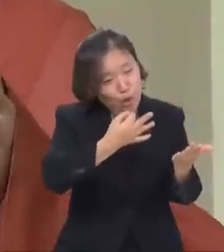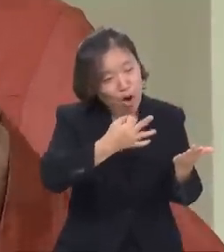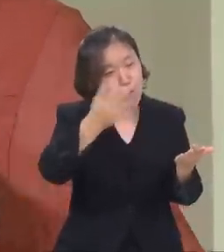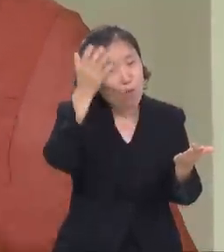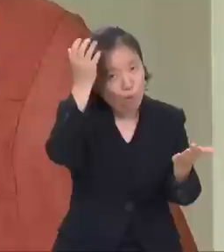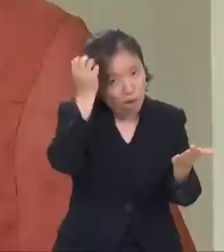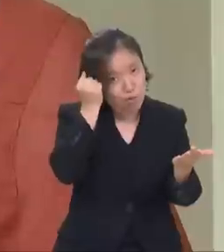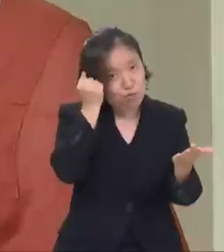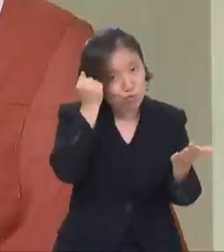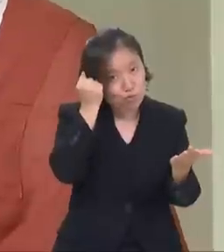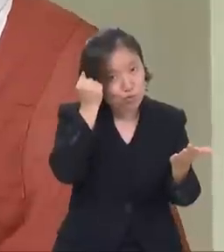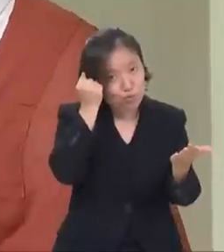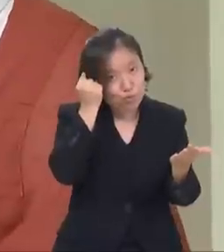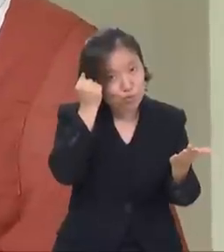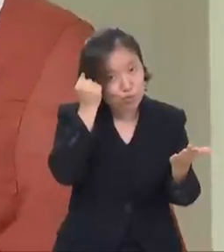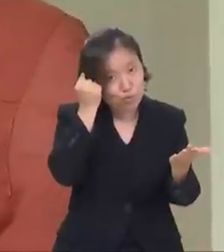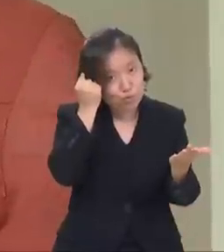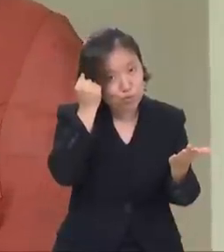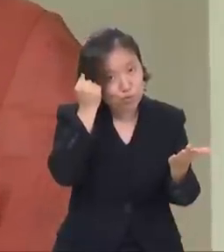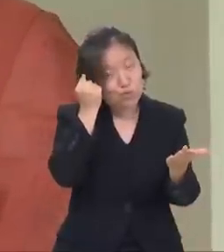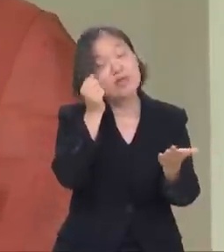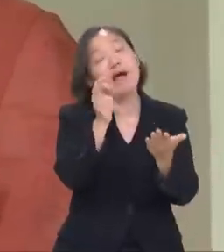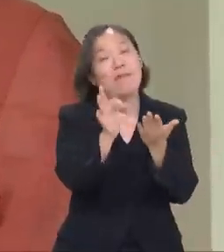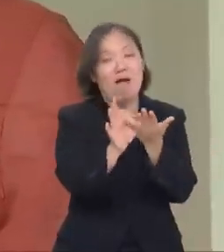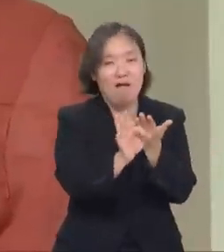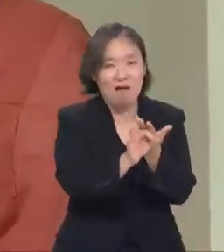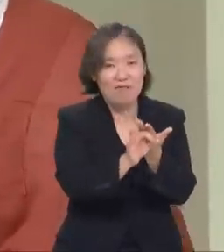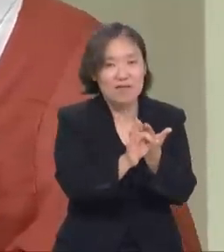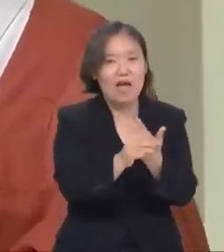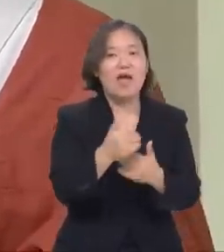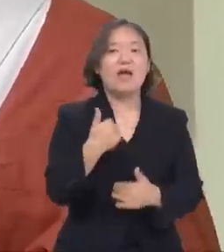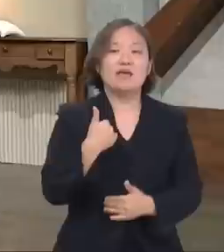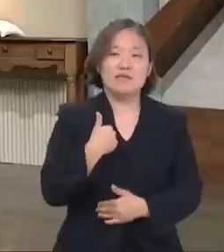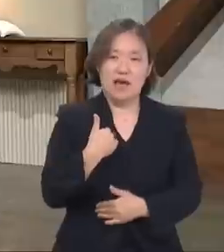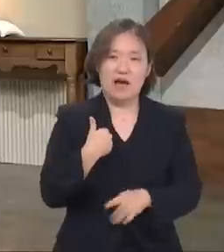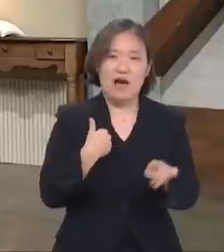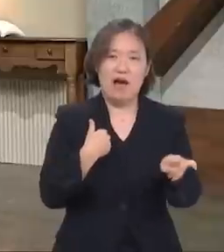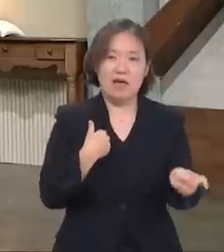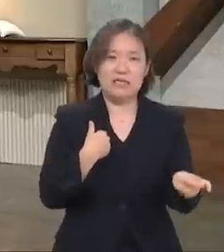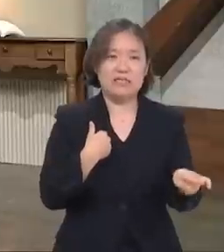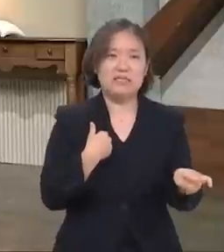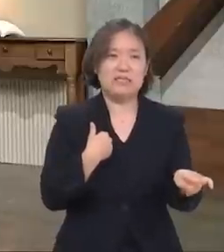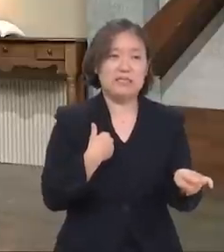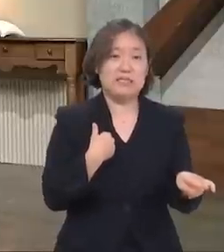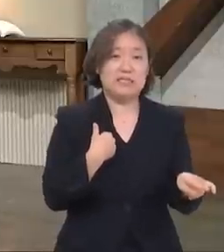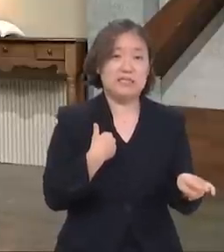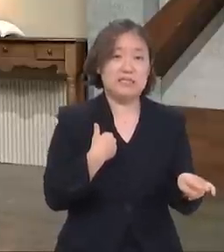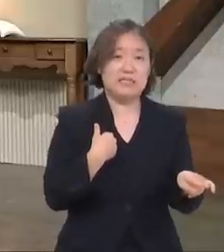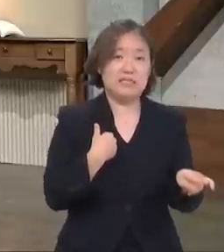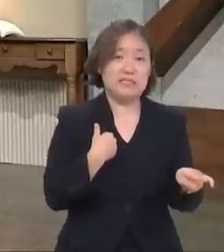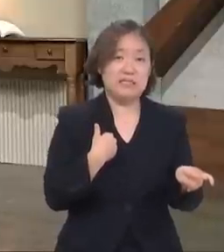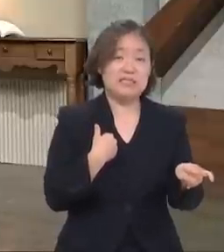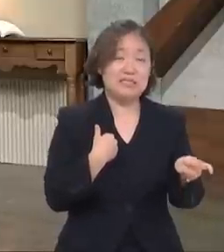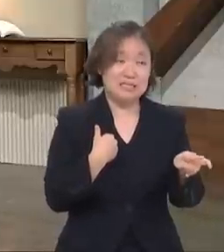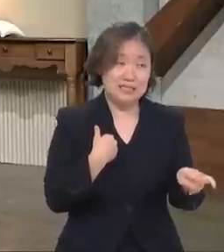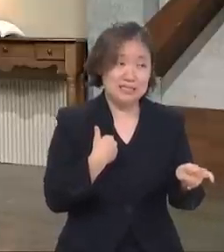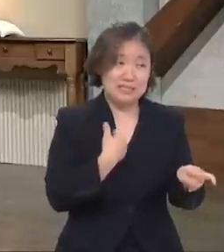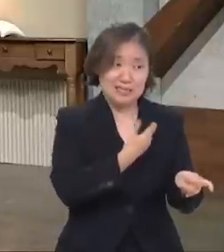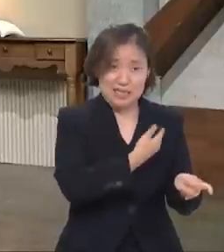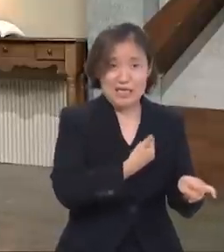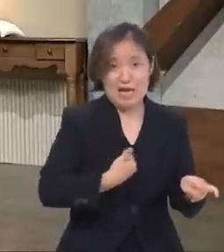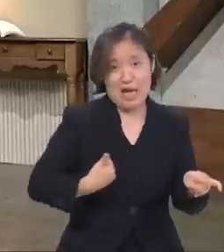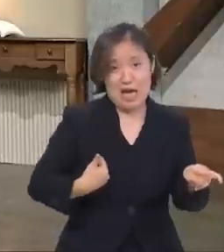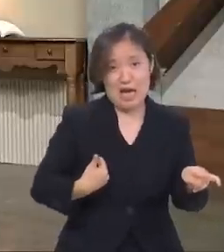독송하고이 법화경을 가까이 한다면 제가 그 법화경을 수지하는 그